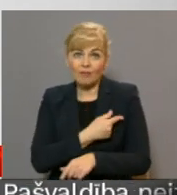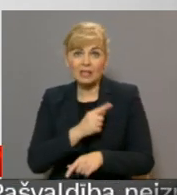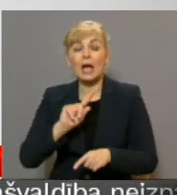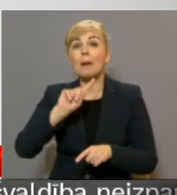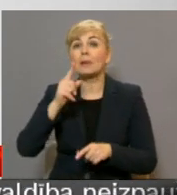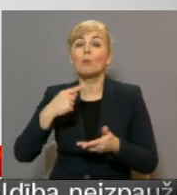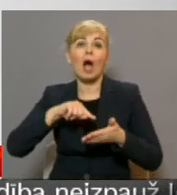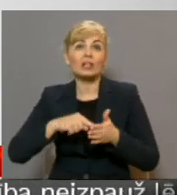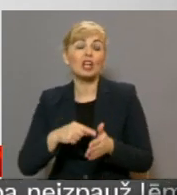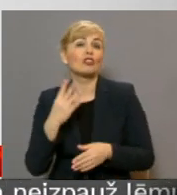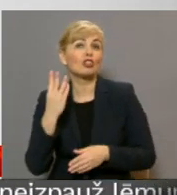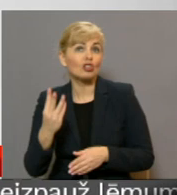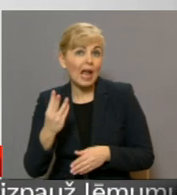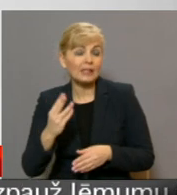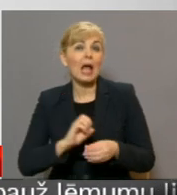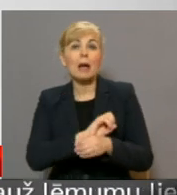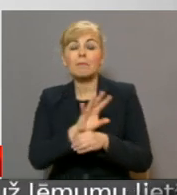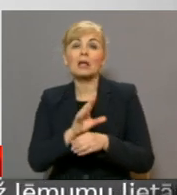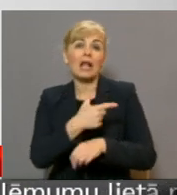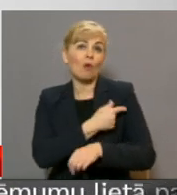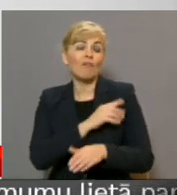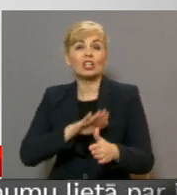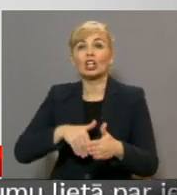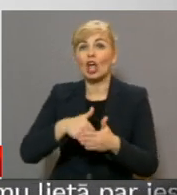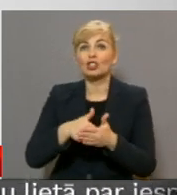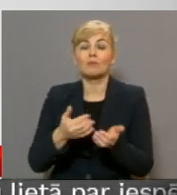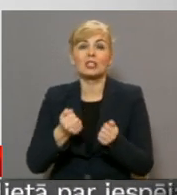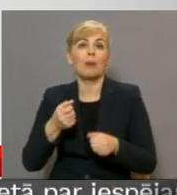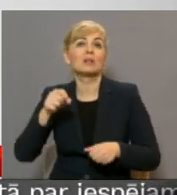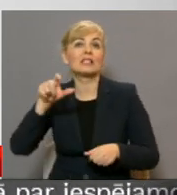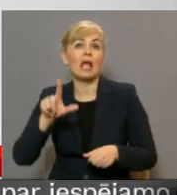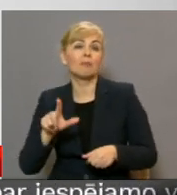tikai 4. Vakcīnu pret COVID-19 līdz šim saņēmuši